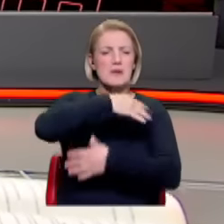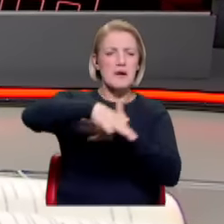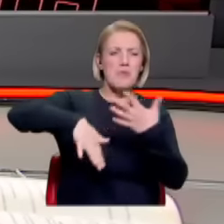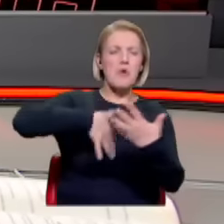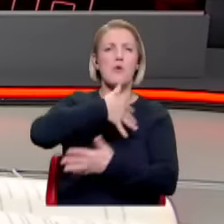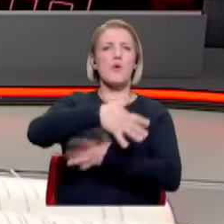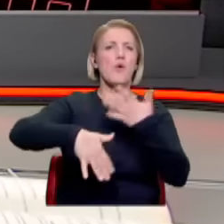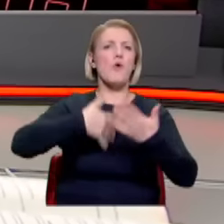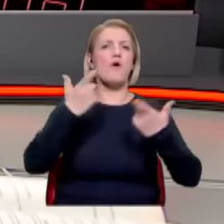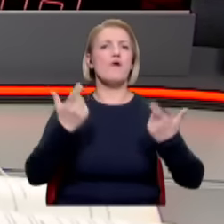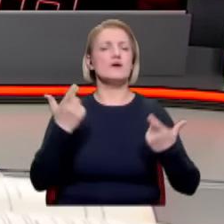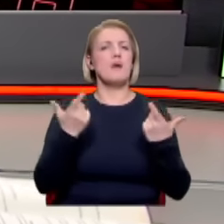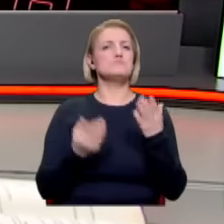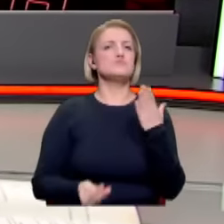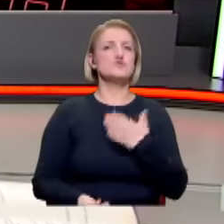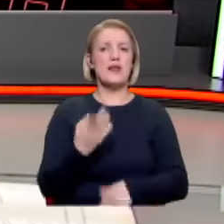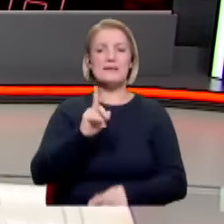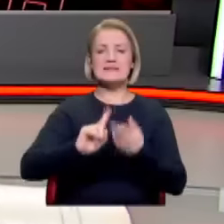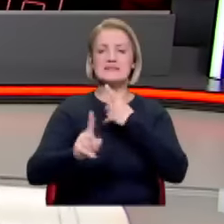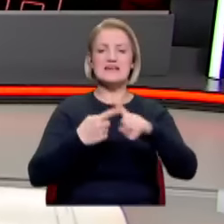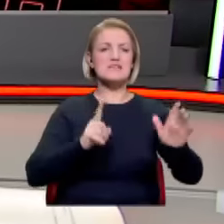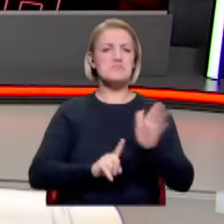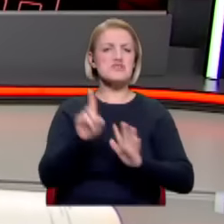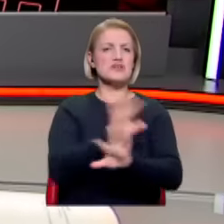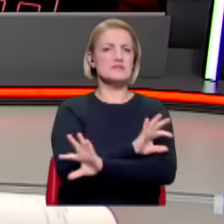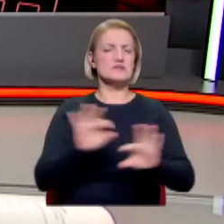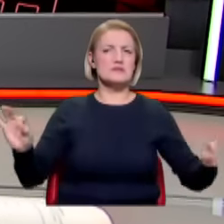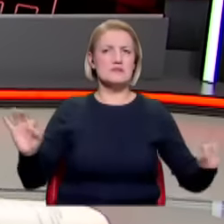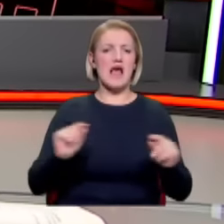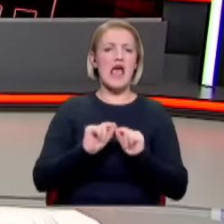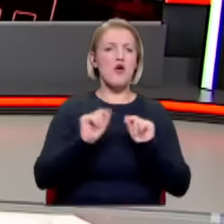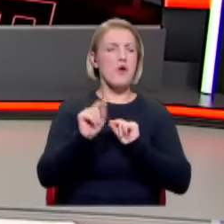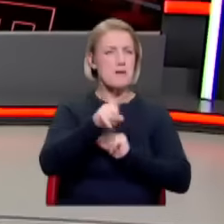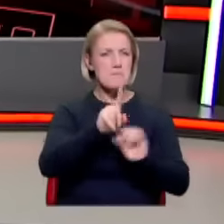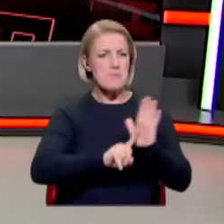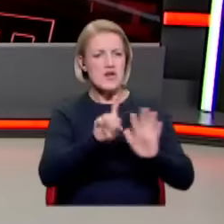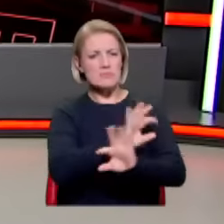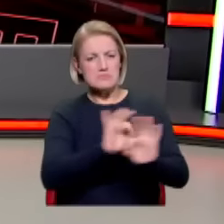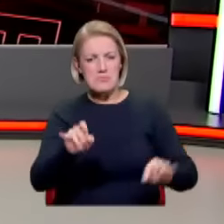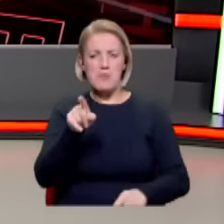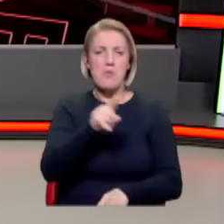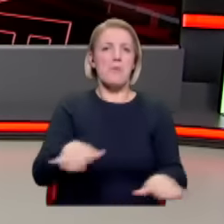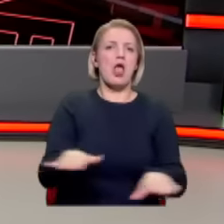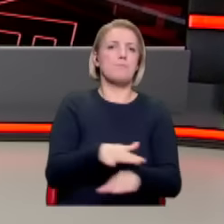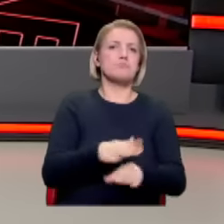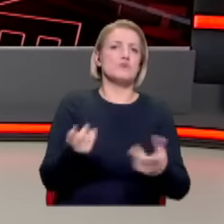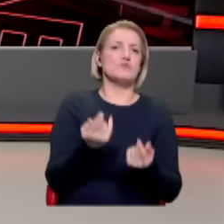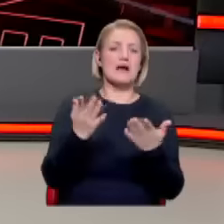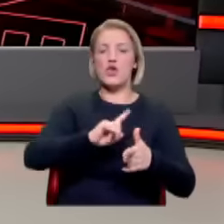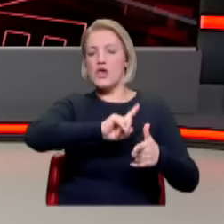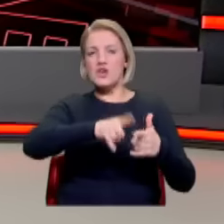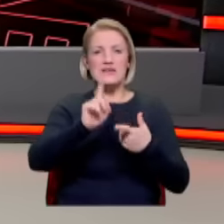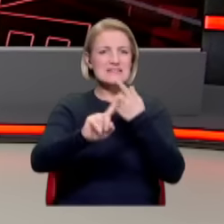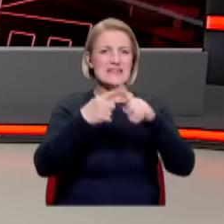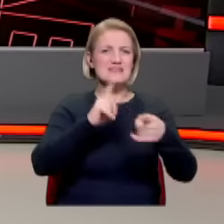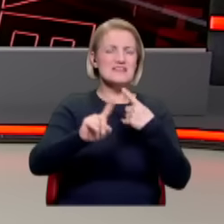kaotik bir ortam yaratıp siyasi başarısızlıklarını, ekonomideki başarısızlıklarını şu ya da bu biçimde örtmek. İkincisi de